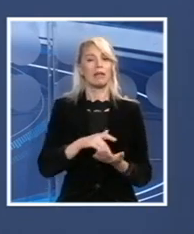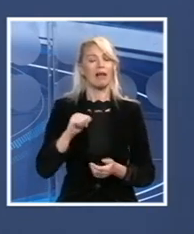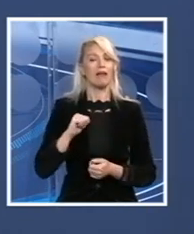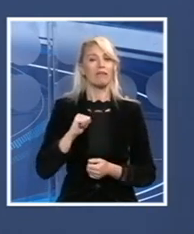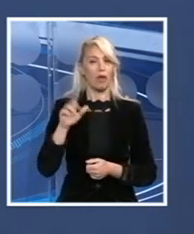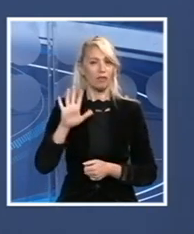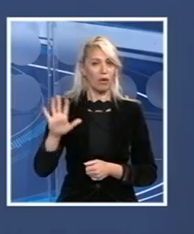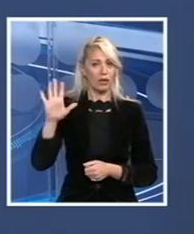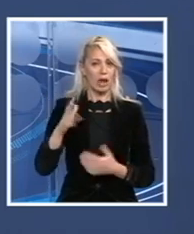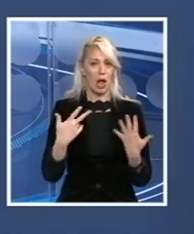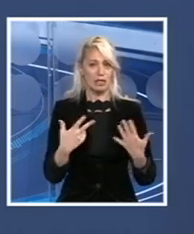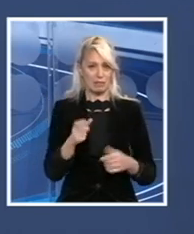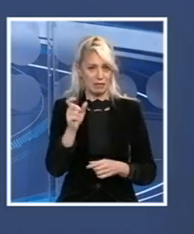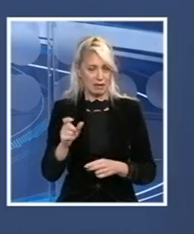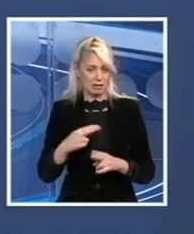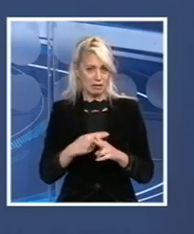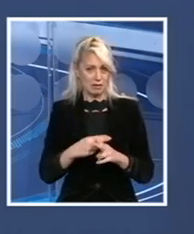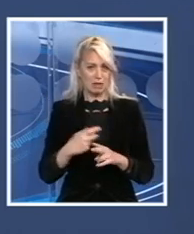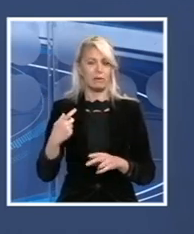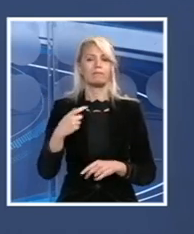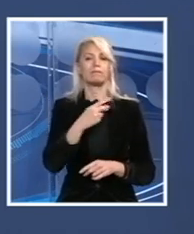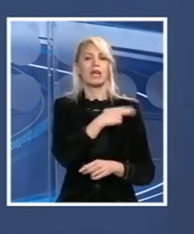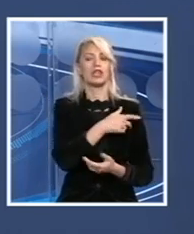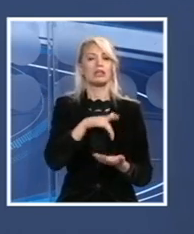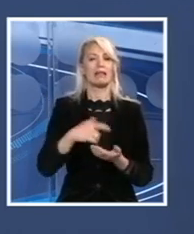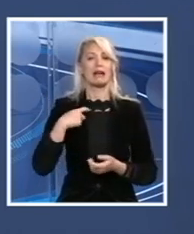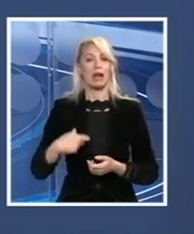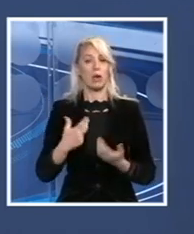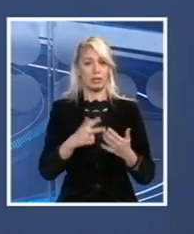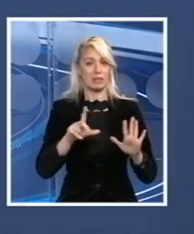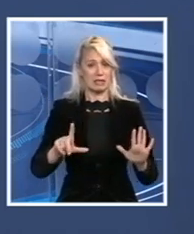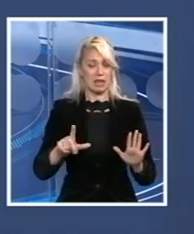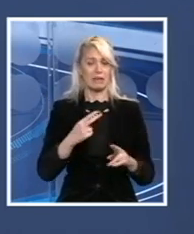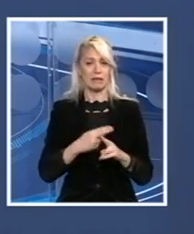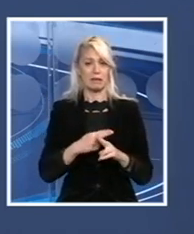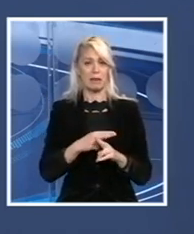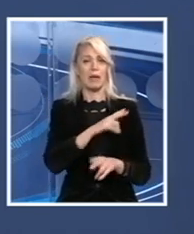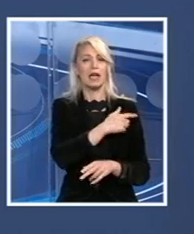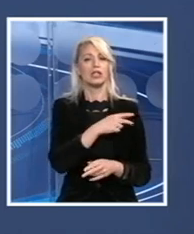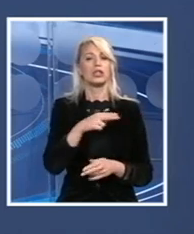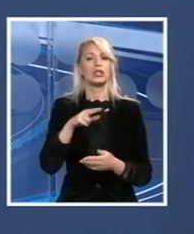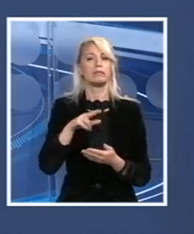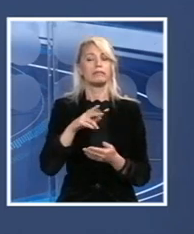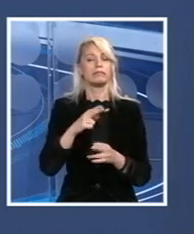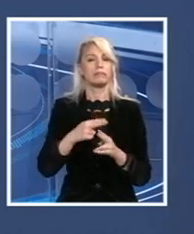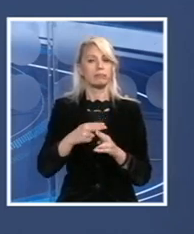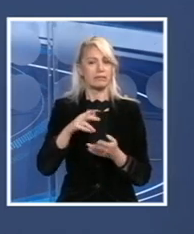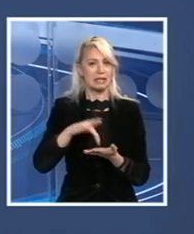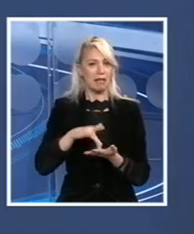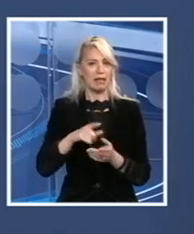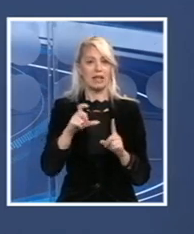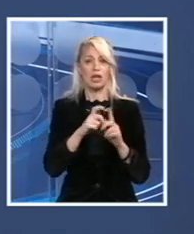Vojvodine, 80. Klinički centar Kragujevac, 87. Kliničko-bolnički centar dr. Dragiša